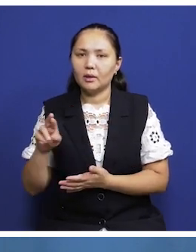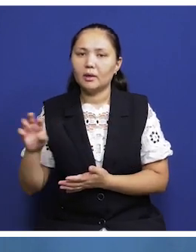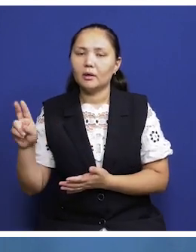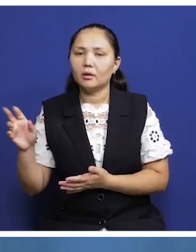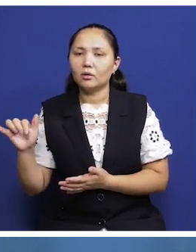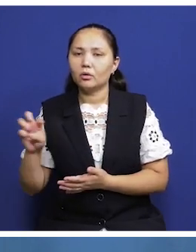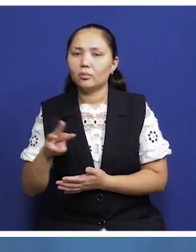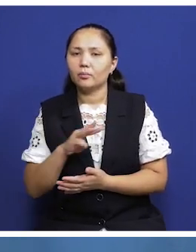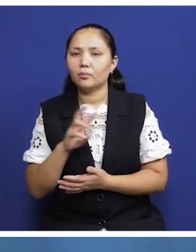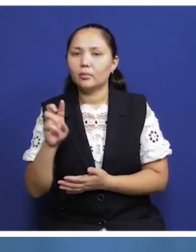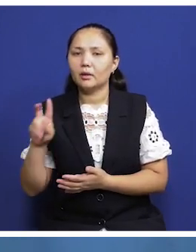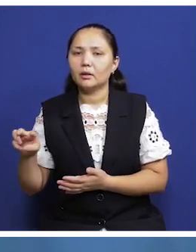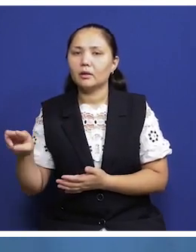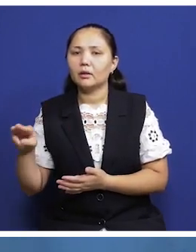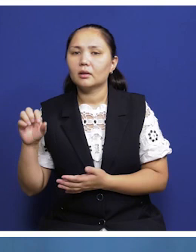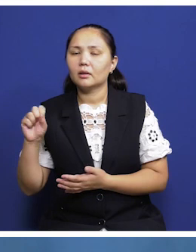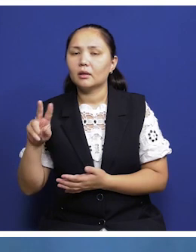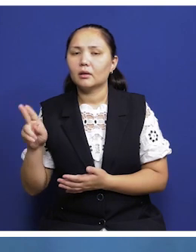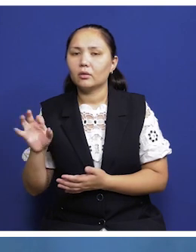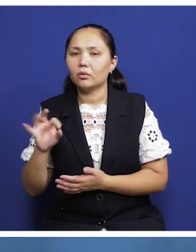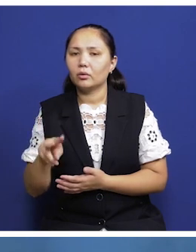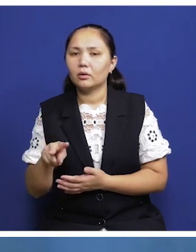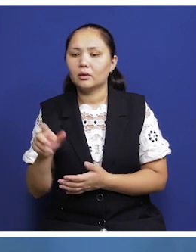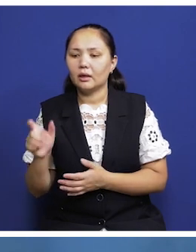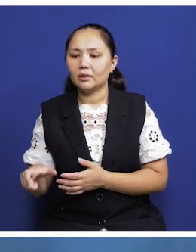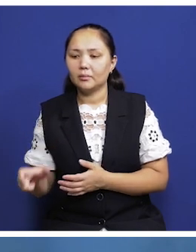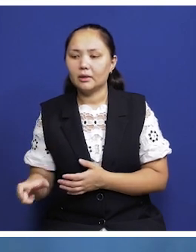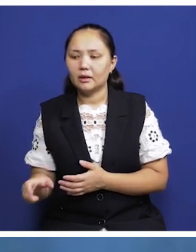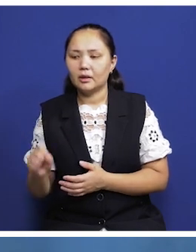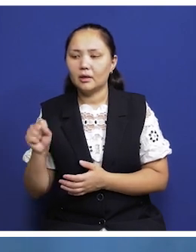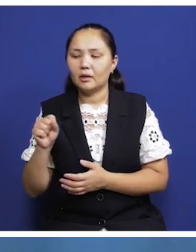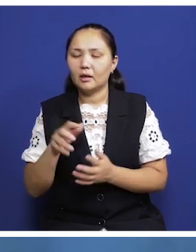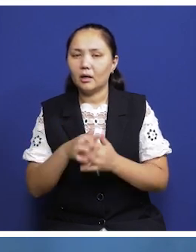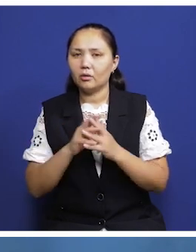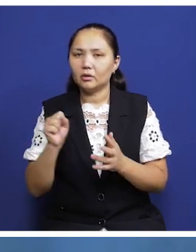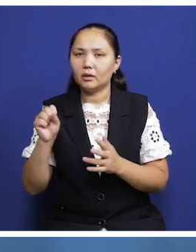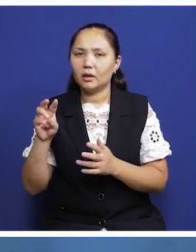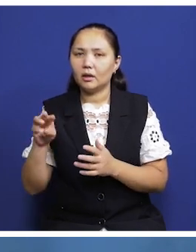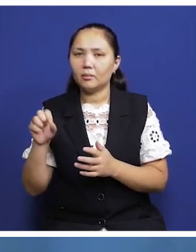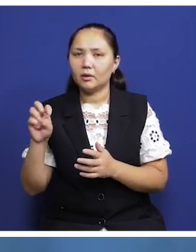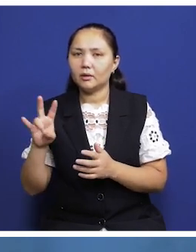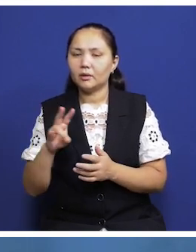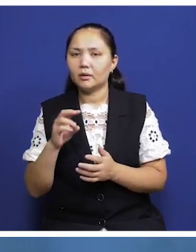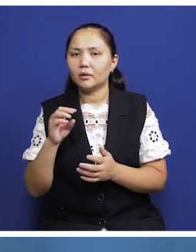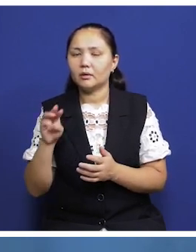деген тұрғындар бар ма осы жерде? Сол ауыл аманатымен жұмыс істеп жатқандар бар ма?